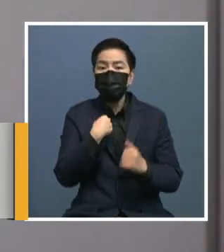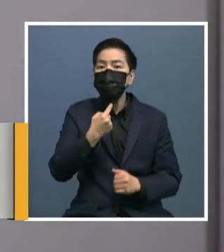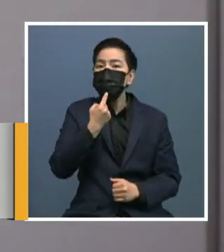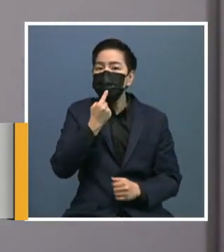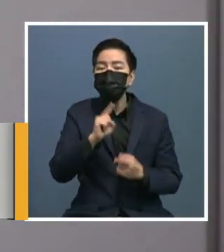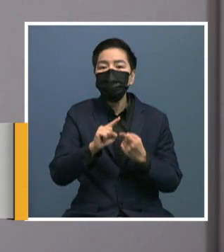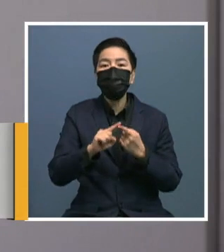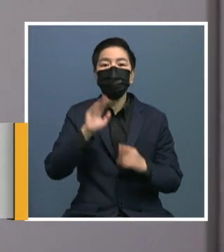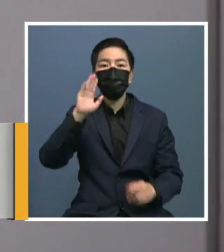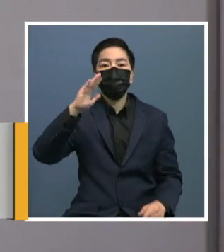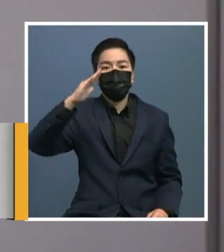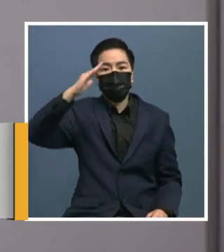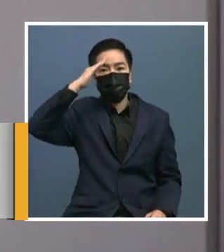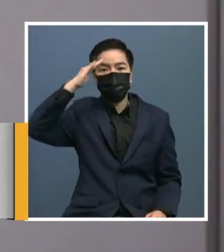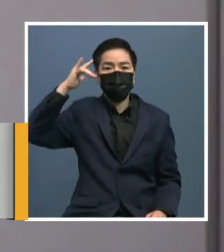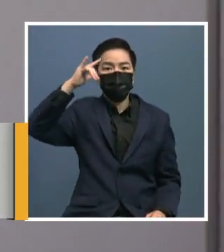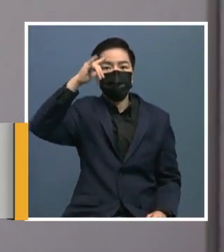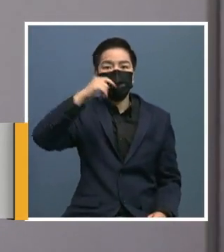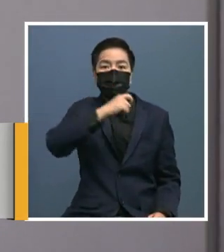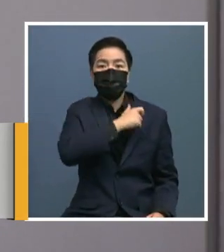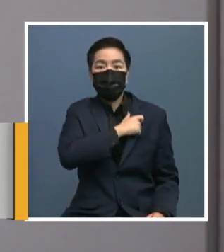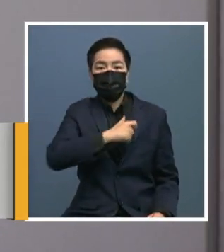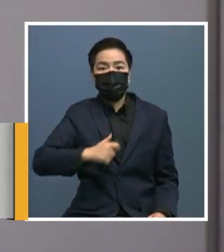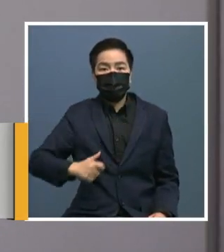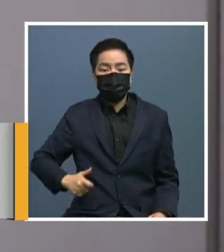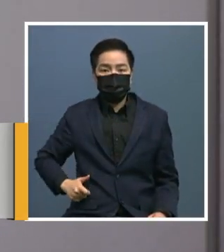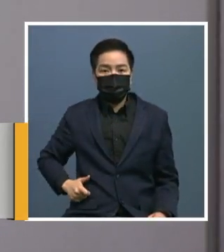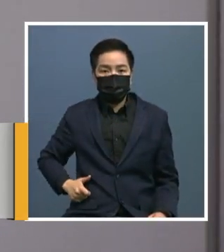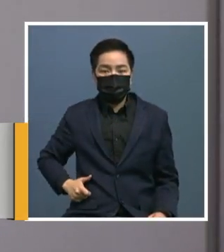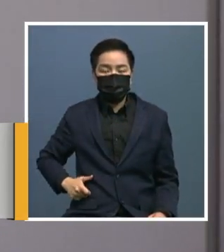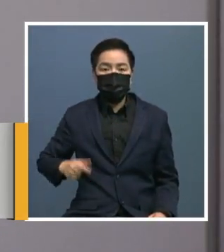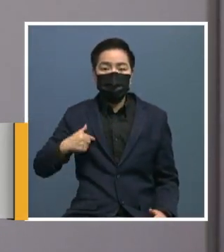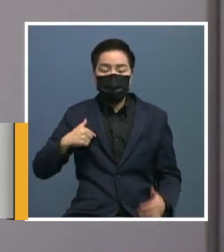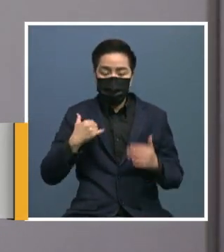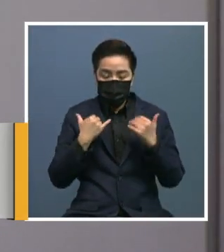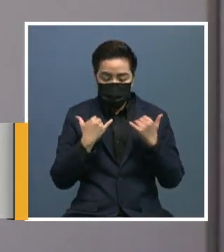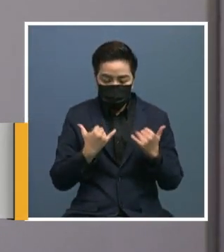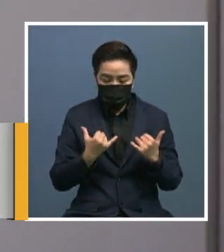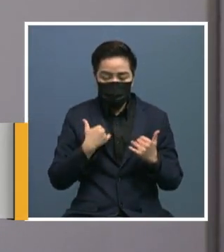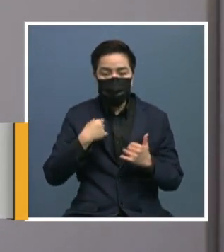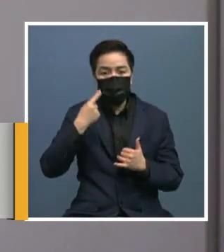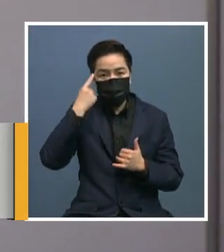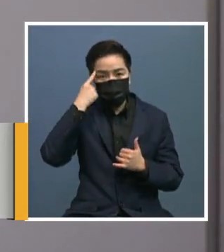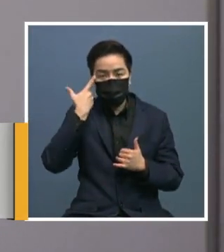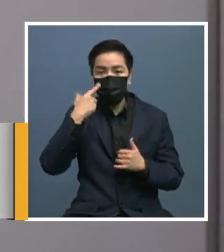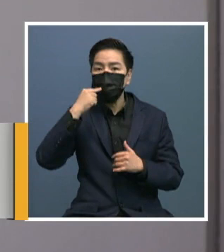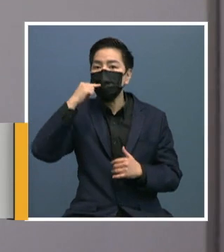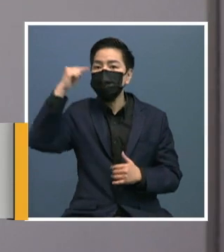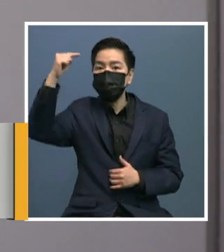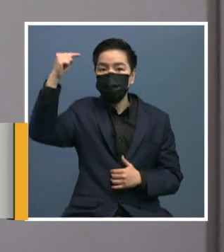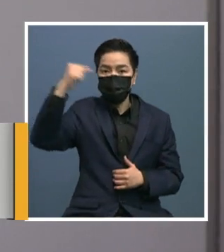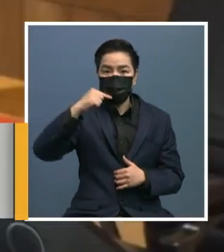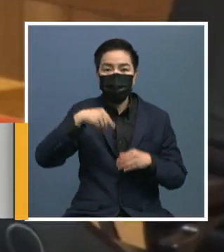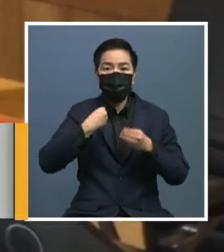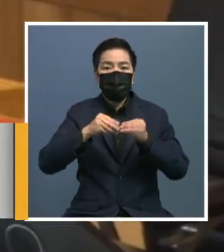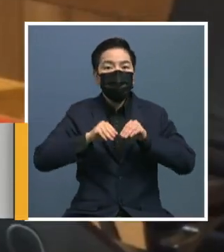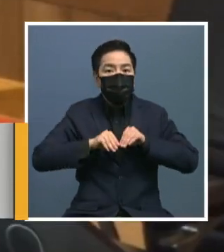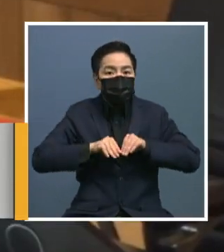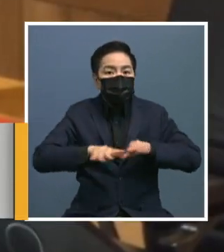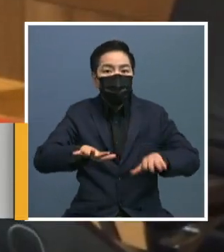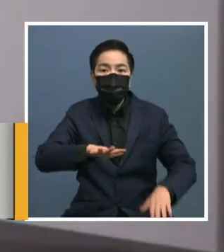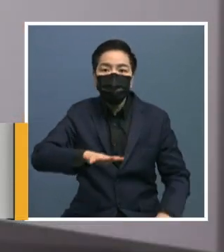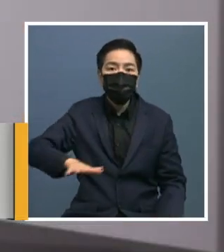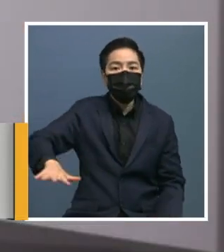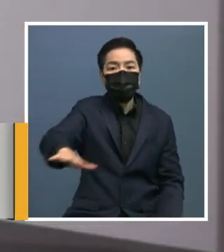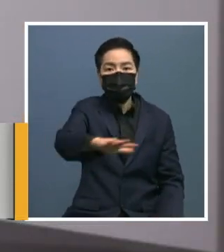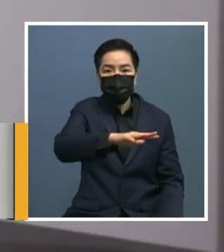เมนพระรามาธิบดีศรีสินพระมหาวชิราลงกรณพระวชิรเกล้าเจ้าอยู่หัวมีพระบรมราชโองการโปรดเกล้าโปรดกระหม่อม